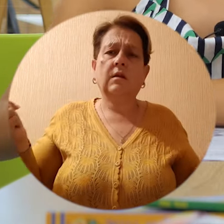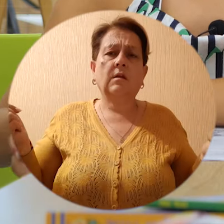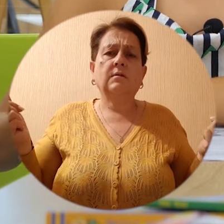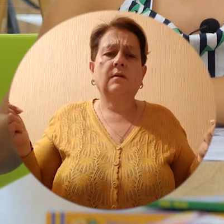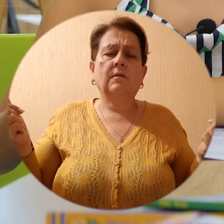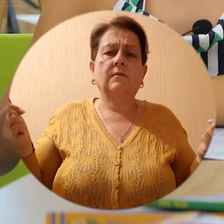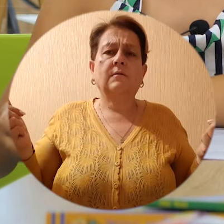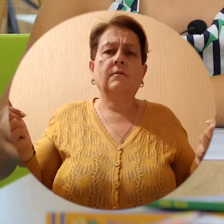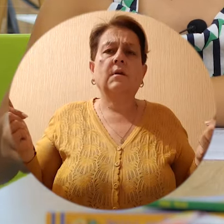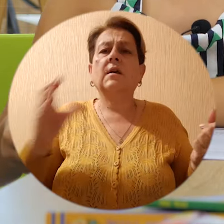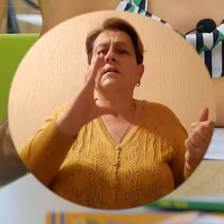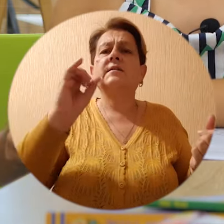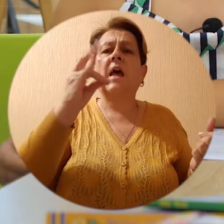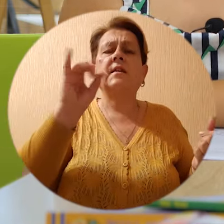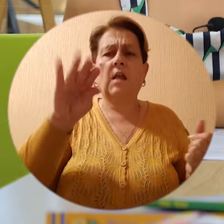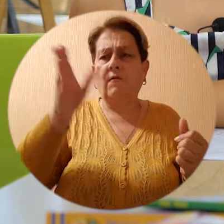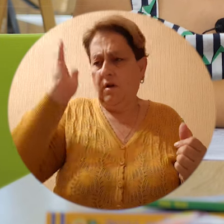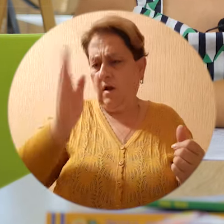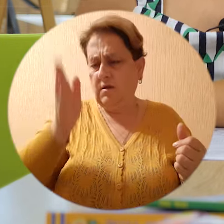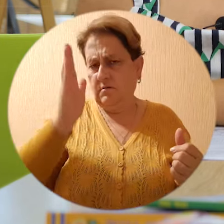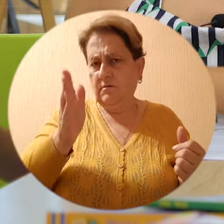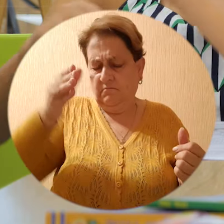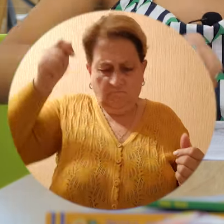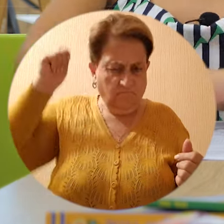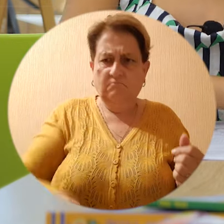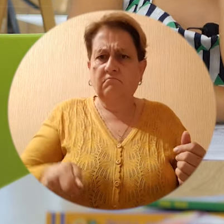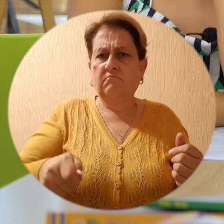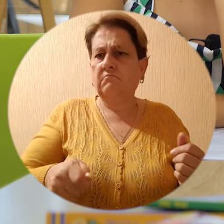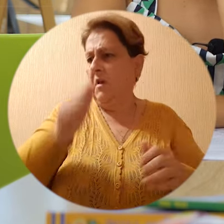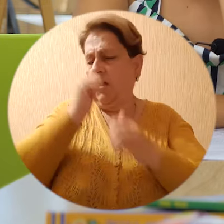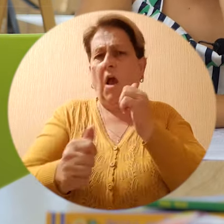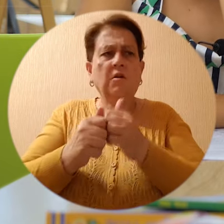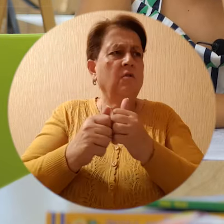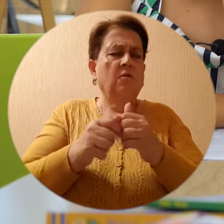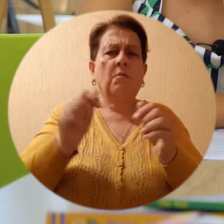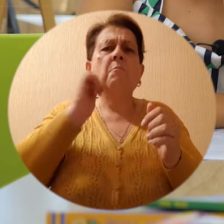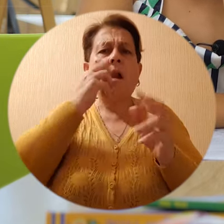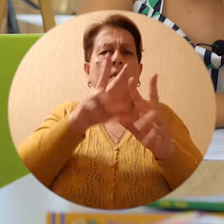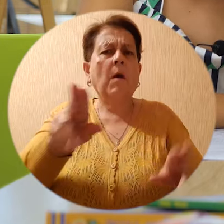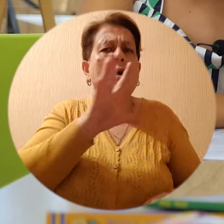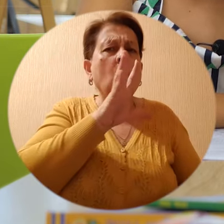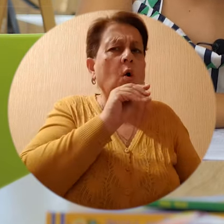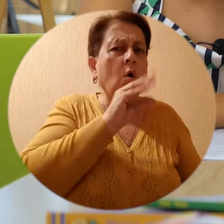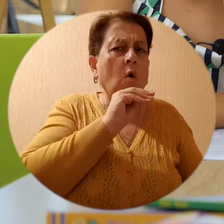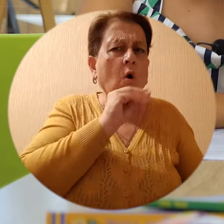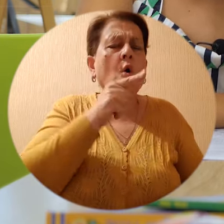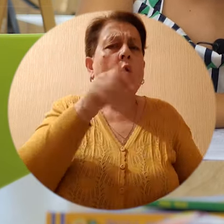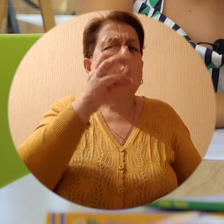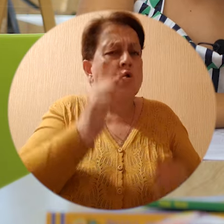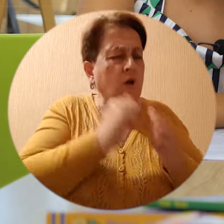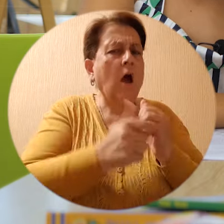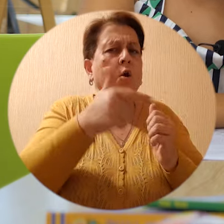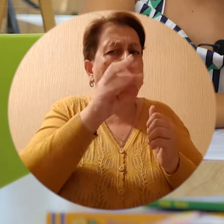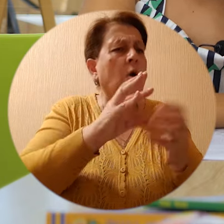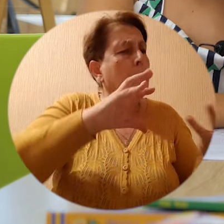անհետացավ։ Ստանիսլավը կացինը գոտում մեջ խրեց, մոտեցավ քարին ու ծերունի նման ասաց. «Գորշ քար,